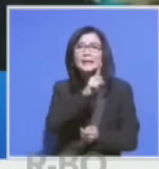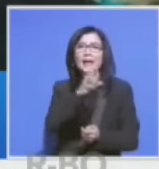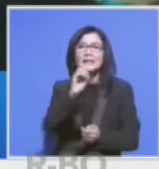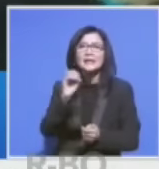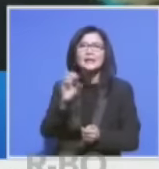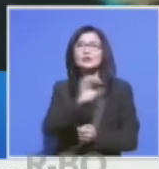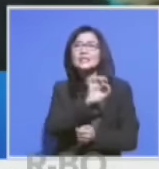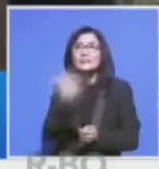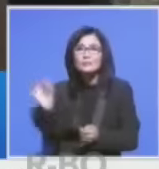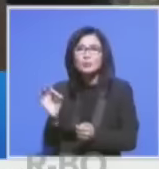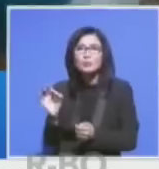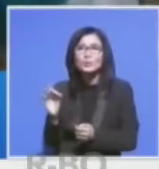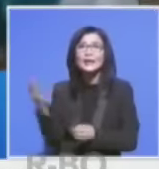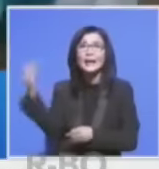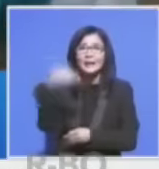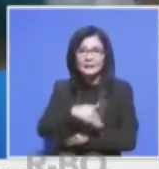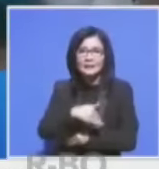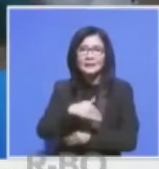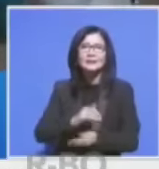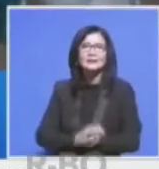tamu.